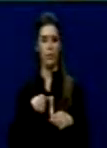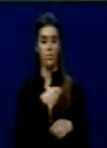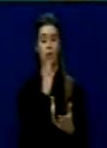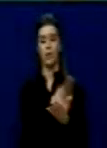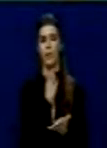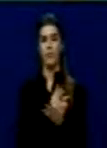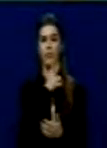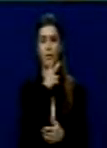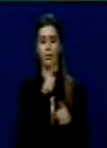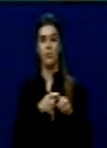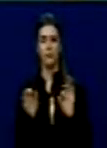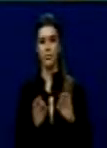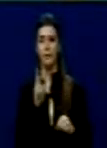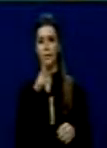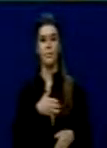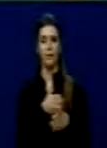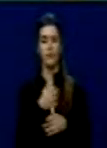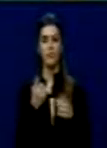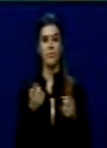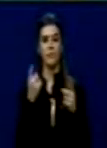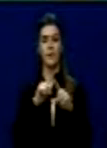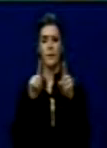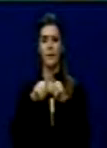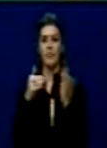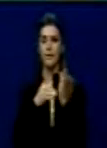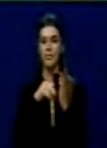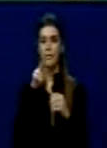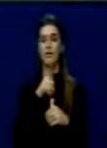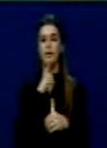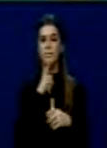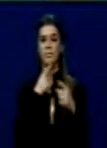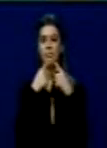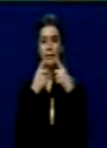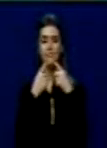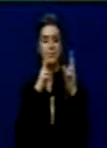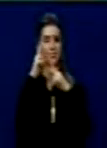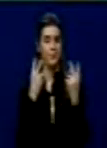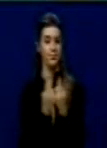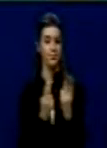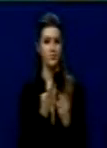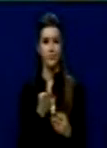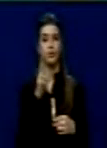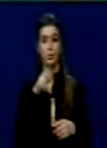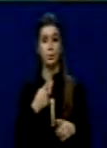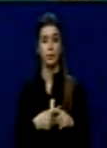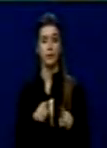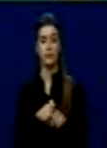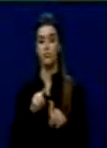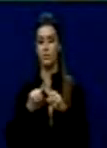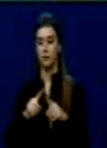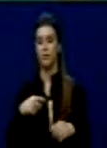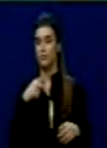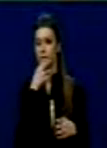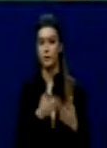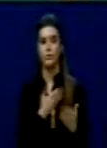qenë të gatshëm për me I përkrah iniciativat e tjerëve kur kanë pas të diskutojnë çështje të tilla apo edhe të gatshëm që të ngrisim çështje të tilla në Kuvendin